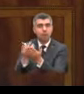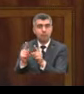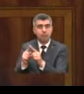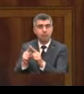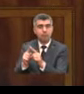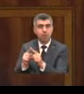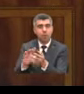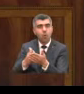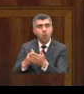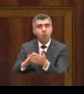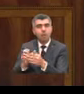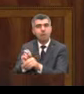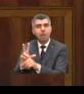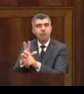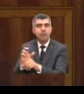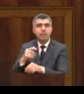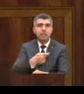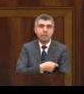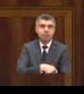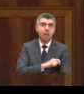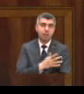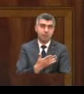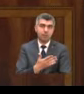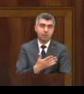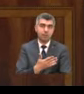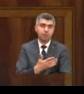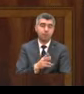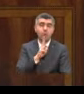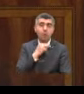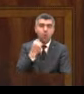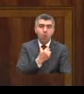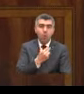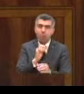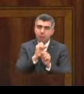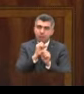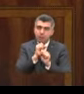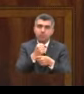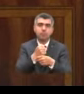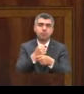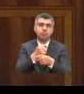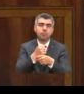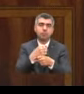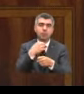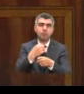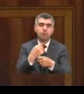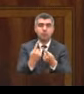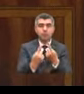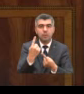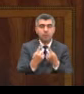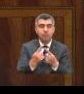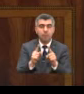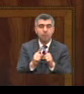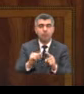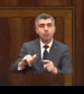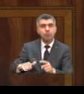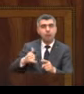العبور والهجرة السريع إلى الضفة الأخرى. الحكومة كانت التزمت الصوت مؤخرا إزاء ما حدث في نزوح جماعي لمجموعة